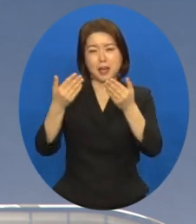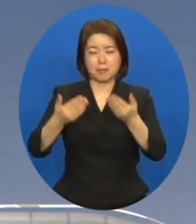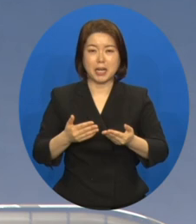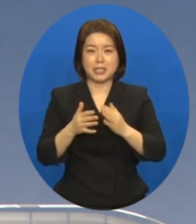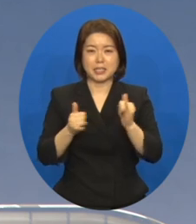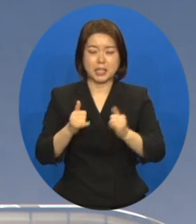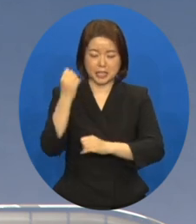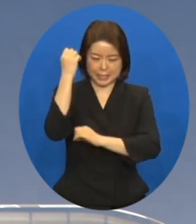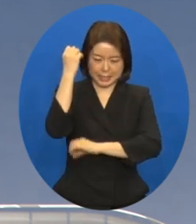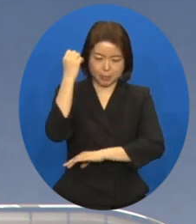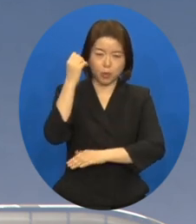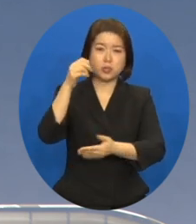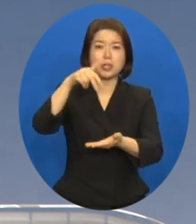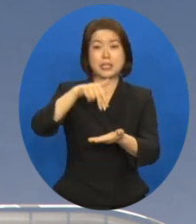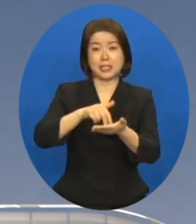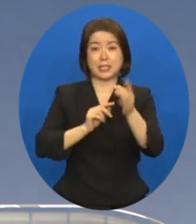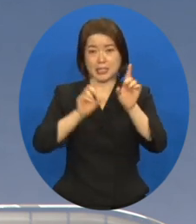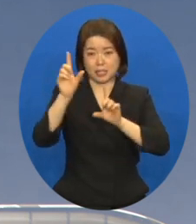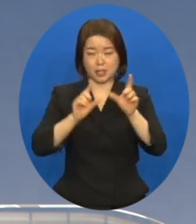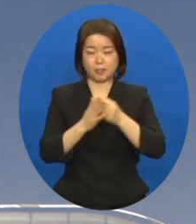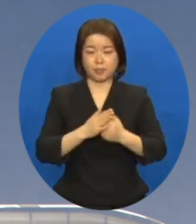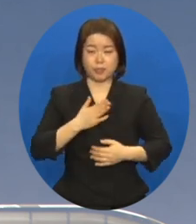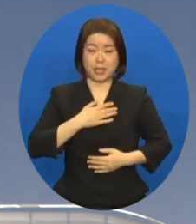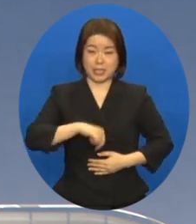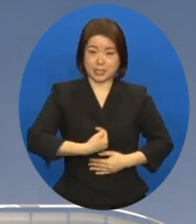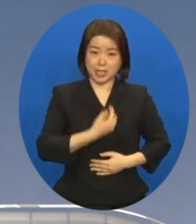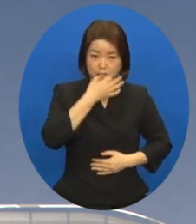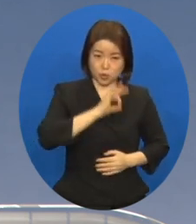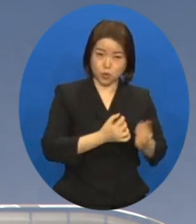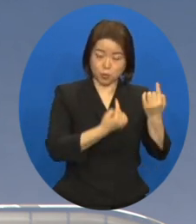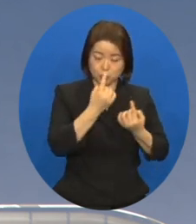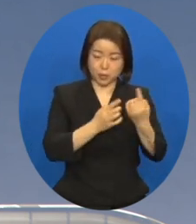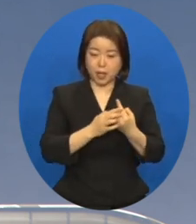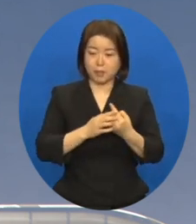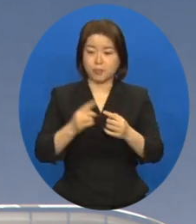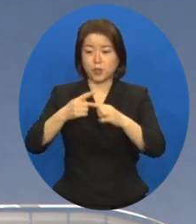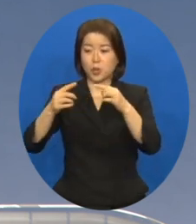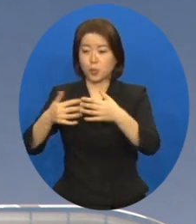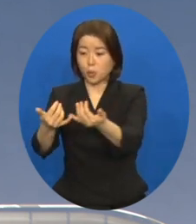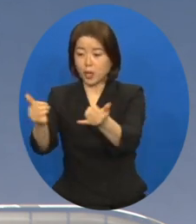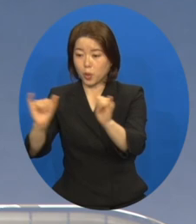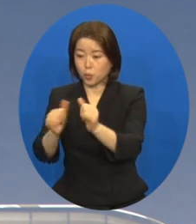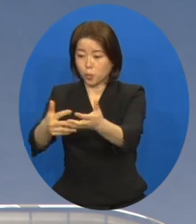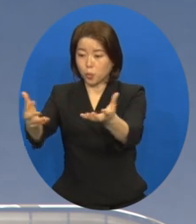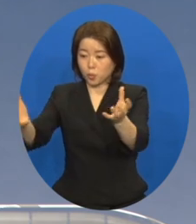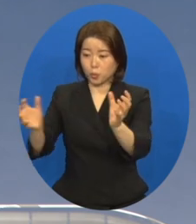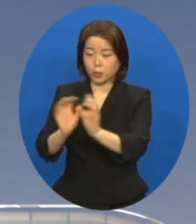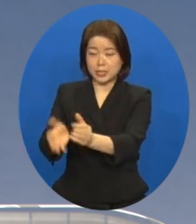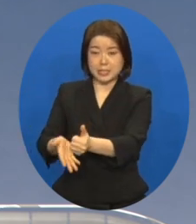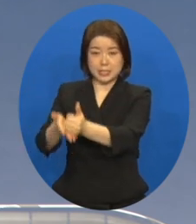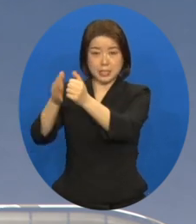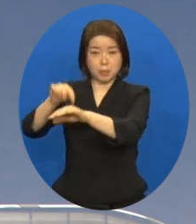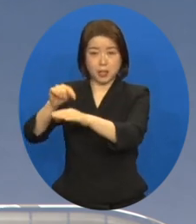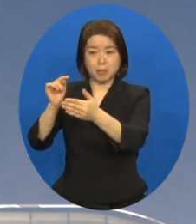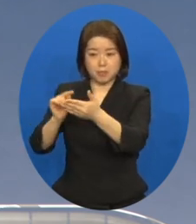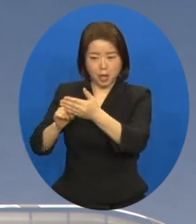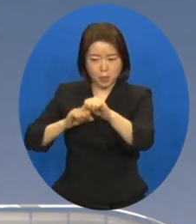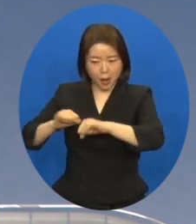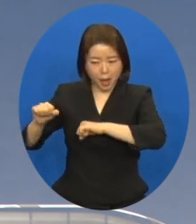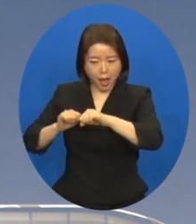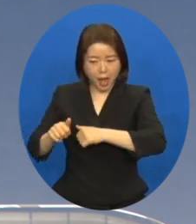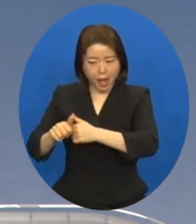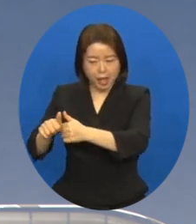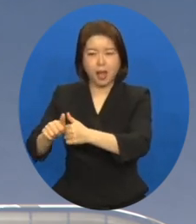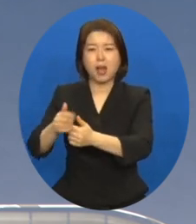태도, 자기 유익보다는 교회 공동체를 섬기는 마음을 가지고 행하여야 한다는